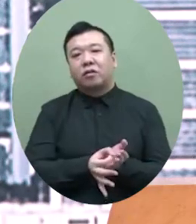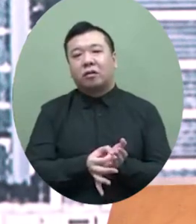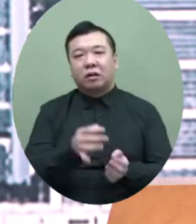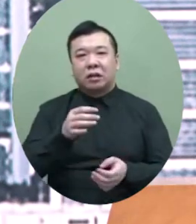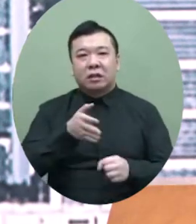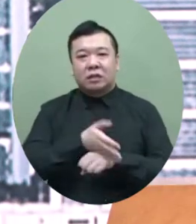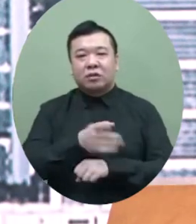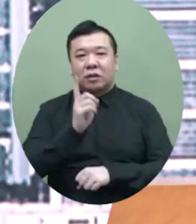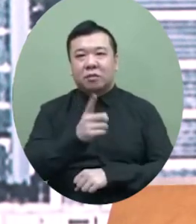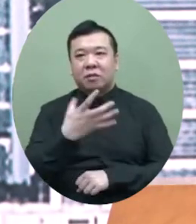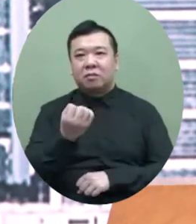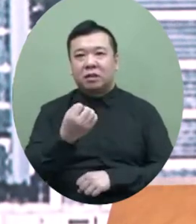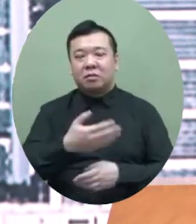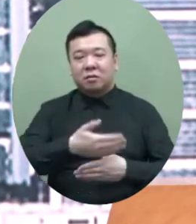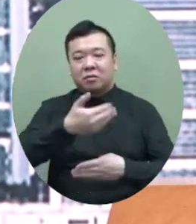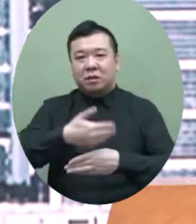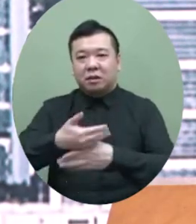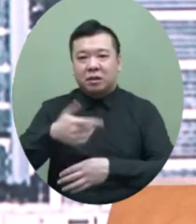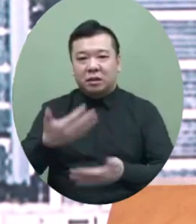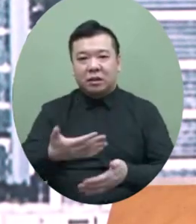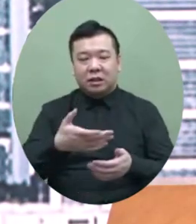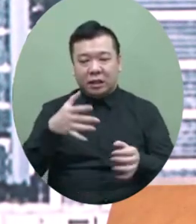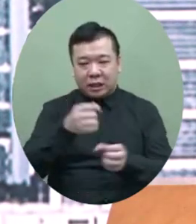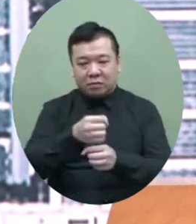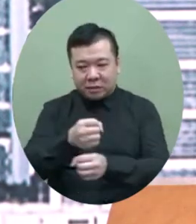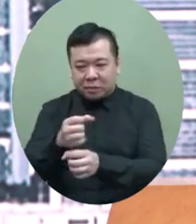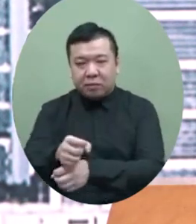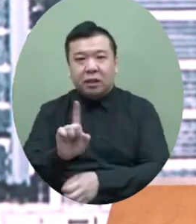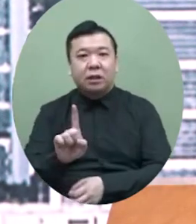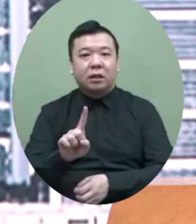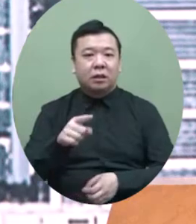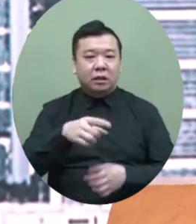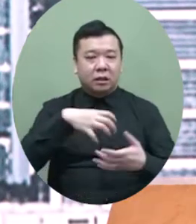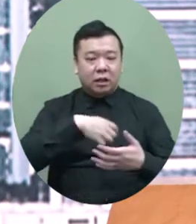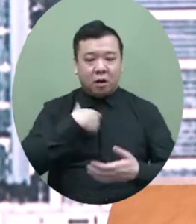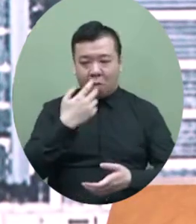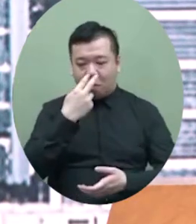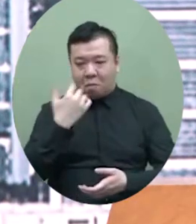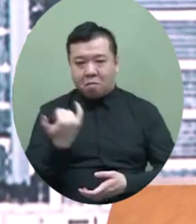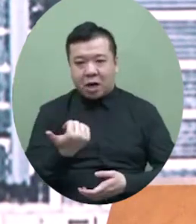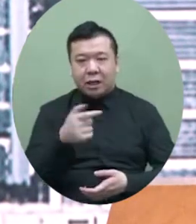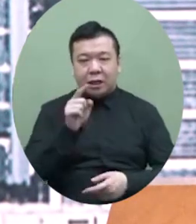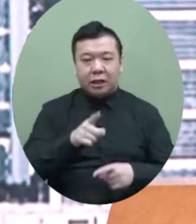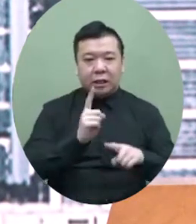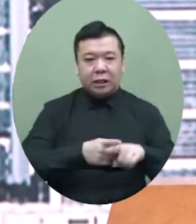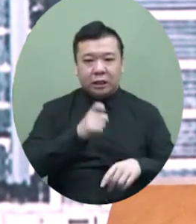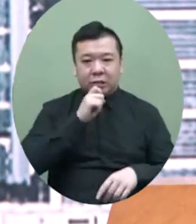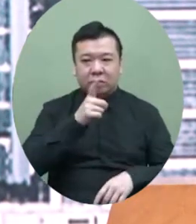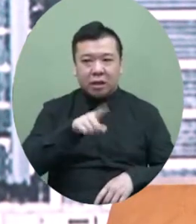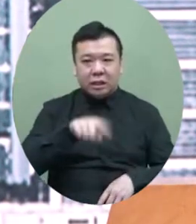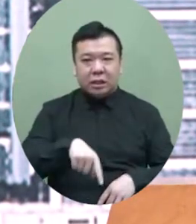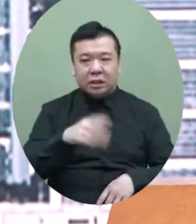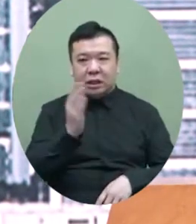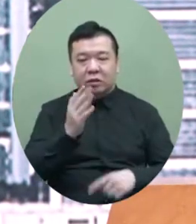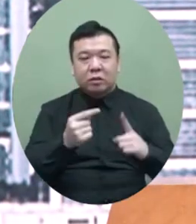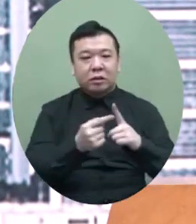過150座嘅樓宇。咁所以而家比較聚焦嘅範圍咧，我哋內部評估咧，大概係涉及1000個居民度